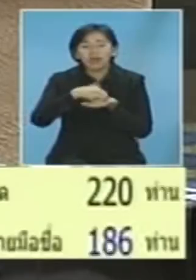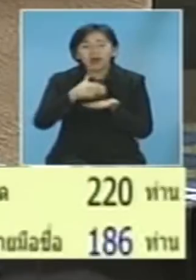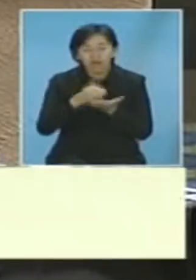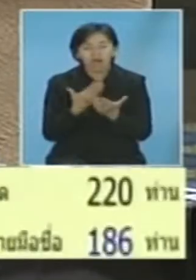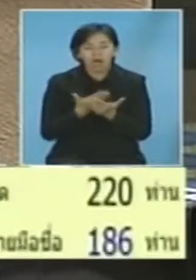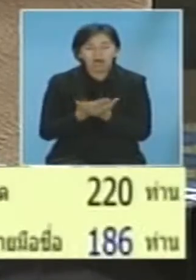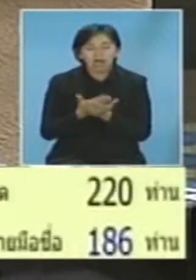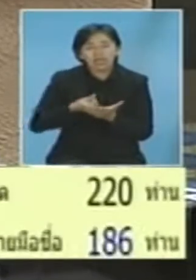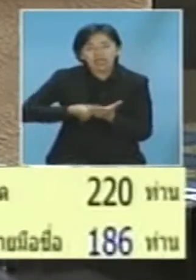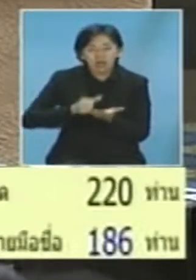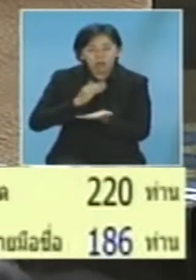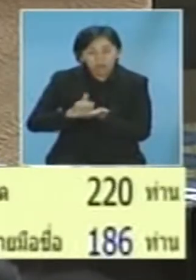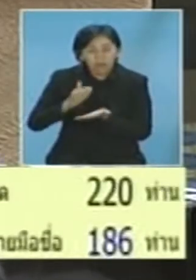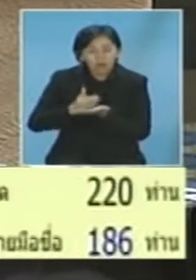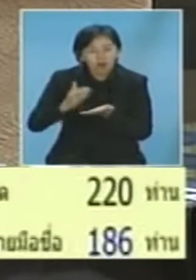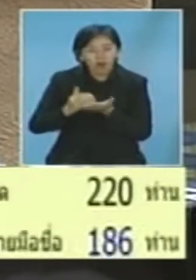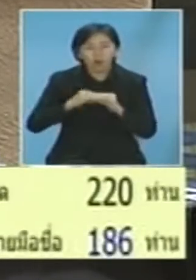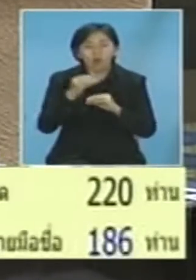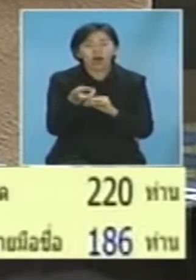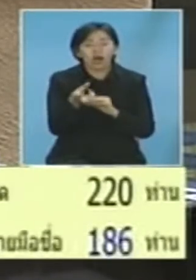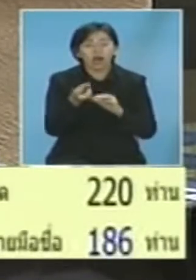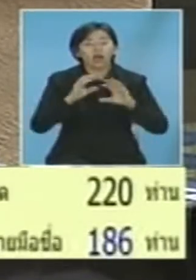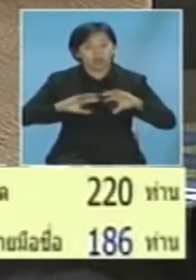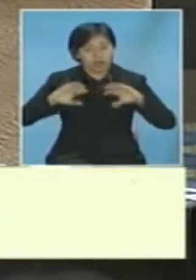ใช้หนี้ในโครงการรับจำนำข้าวของรัฐบาล